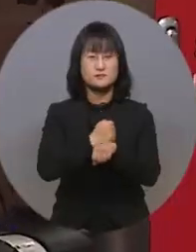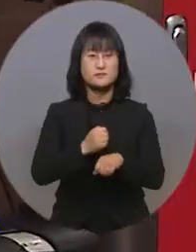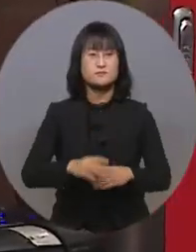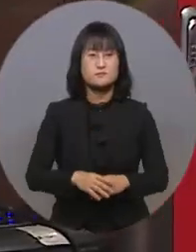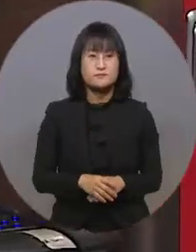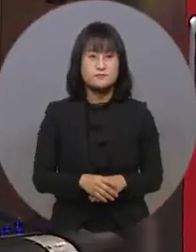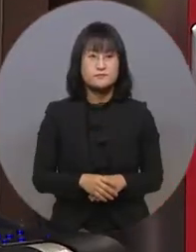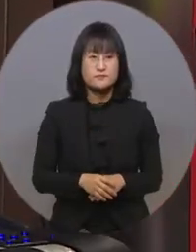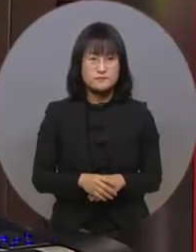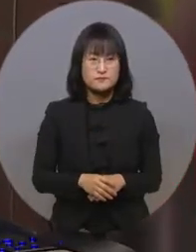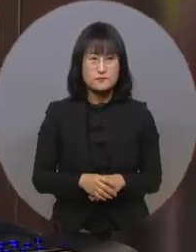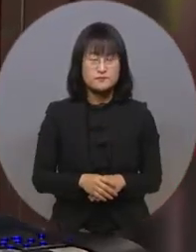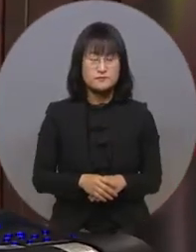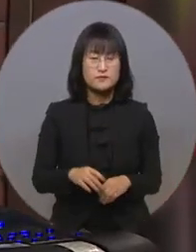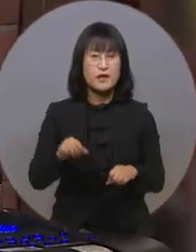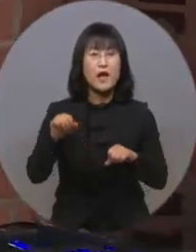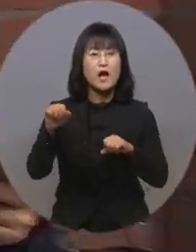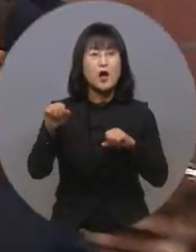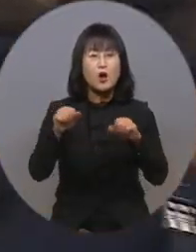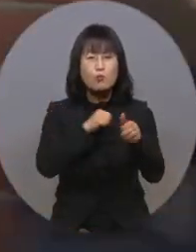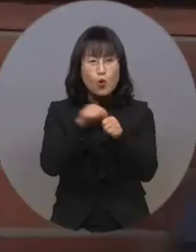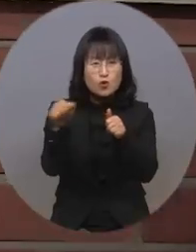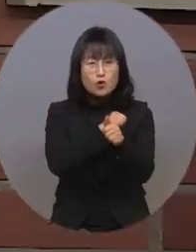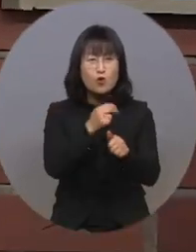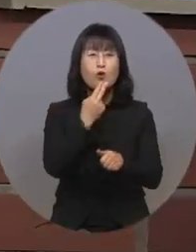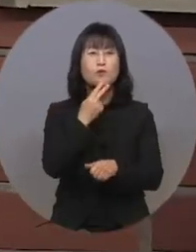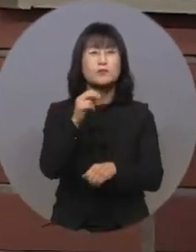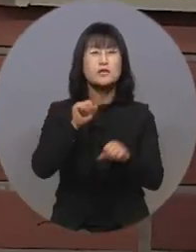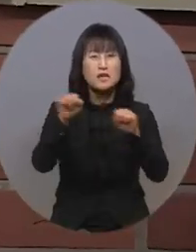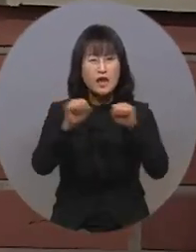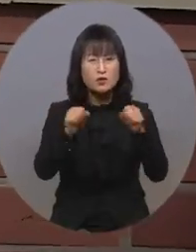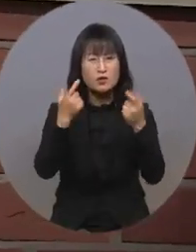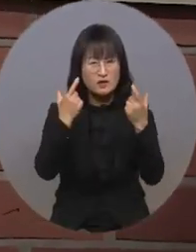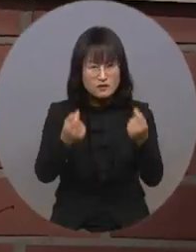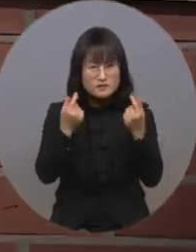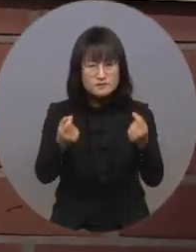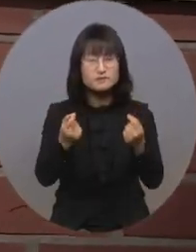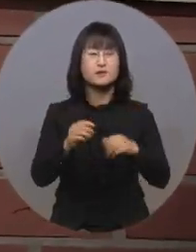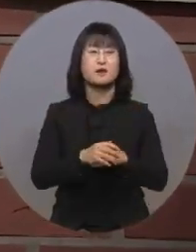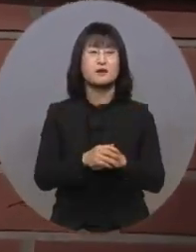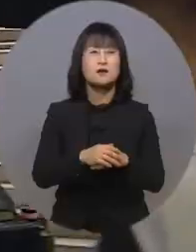이다 비폭력 행동입니다. 서울교통공사 정답지